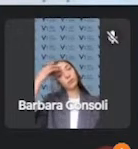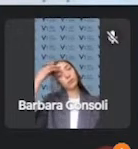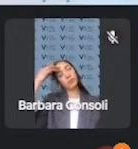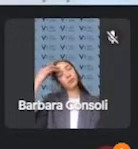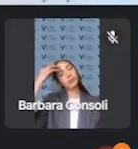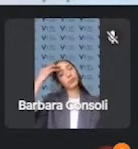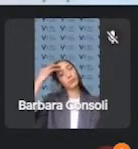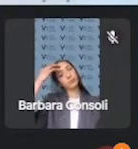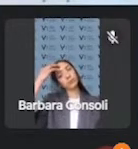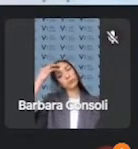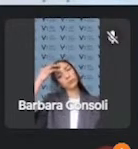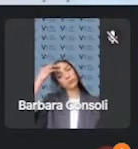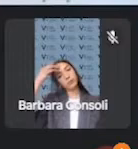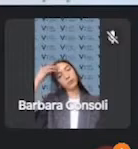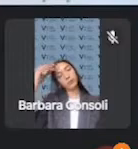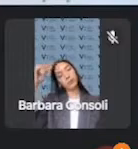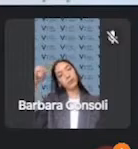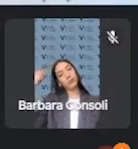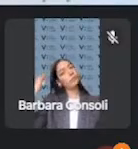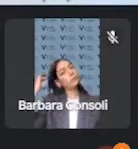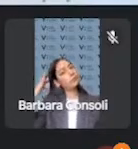di impieghi